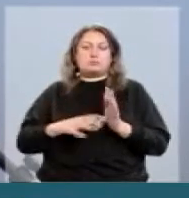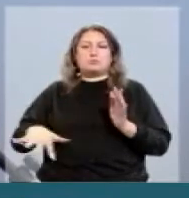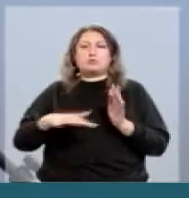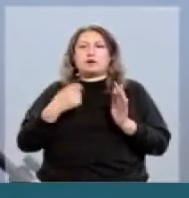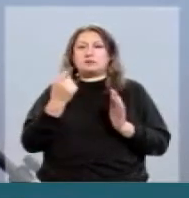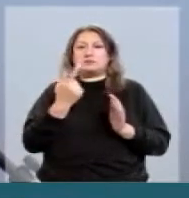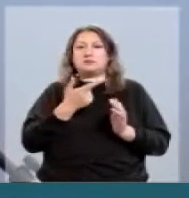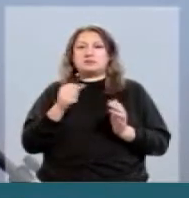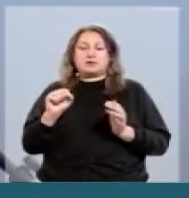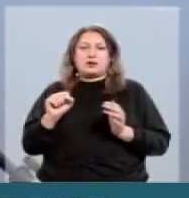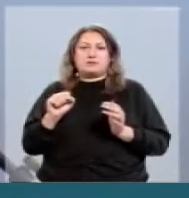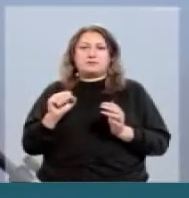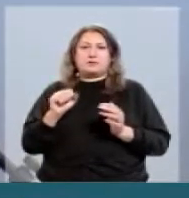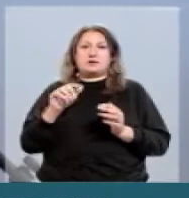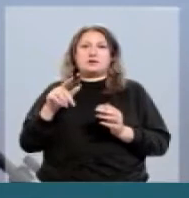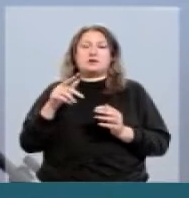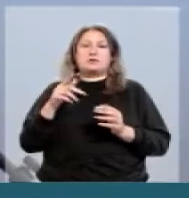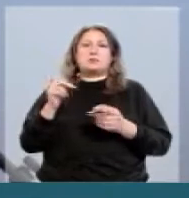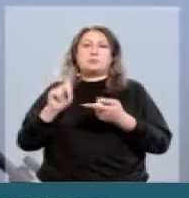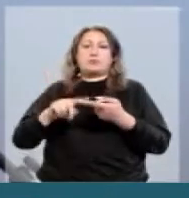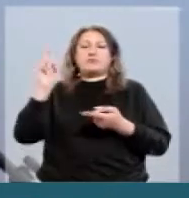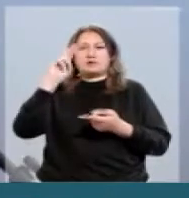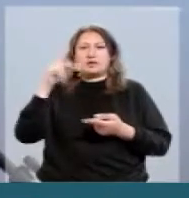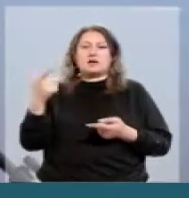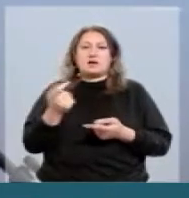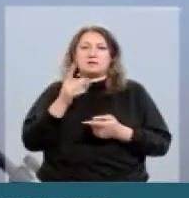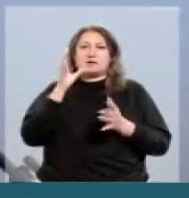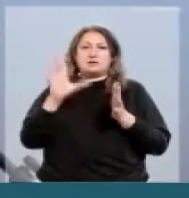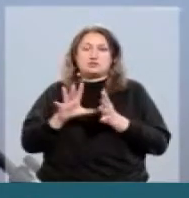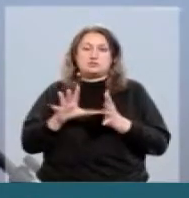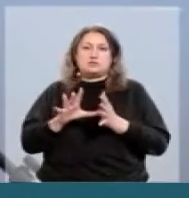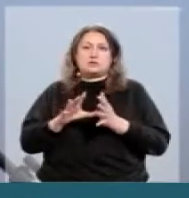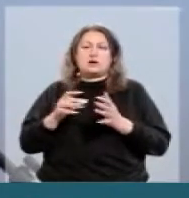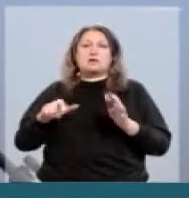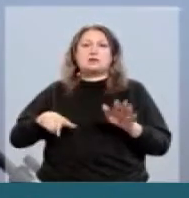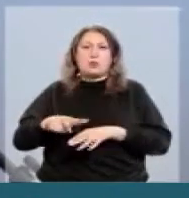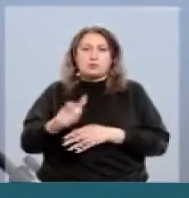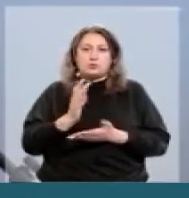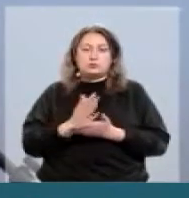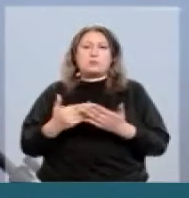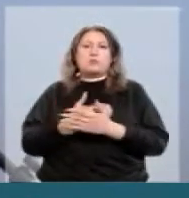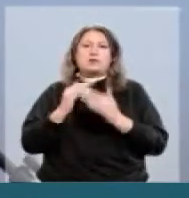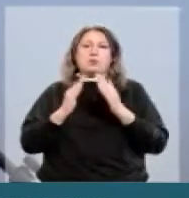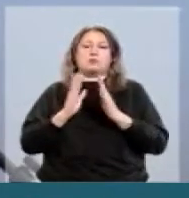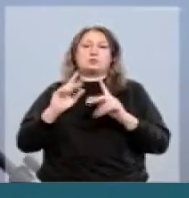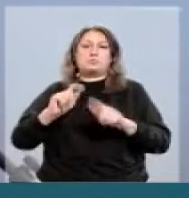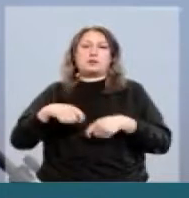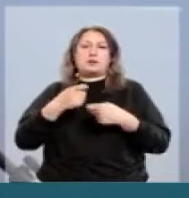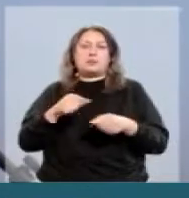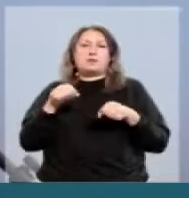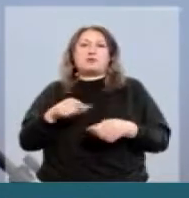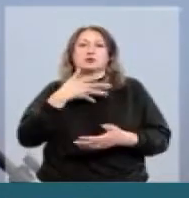тартылып, кіреберіс жолдар салынады. Жаңа үйлер азаматтардың меншік құқығына берілетін болады. Құрылыс жұмыстары өзімнің жеке бақылауымен,